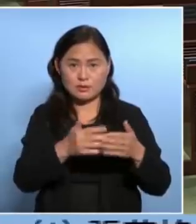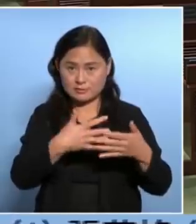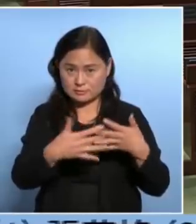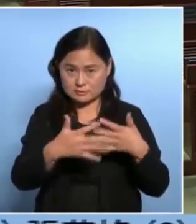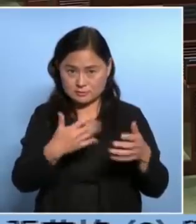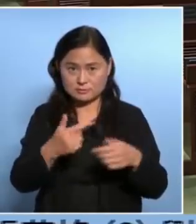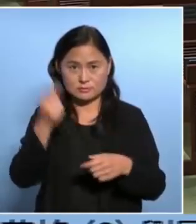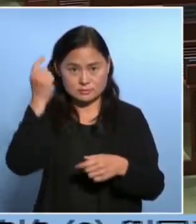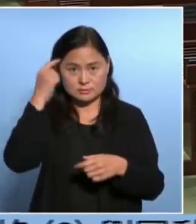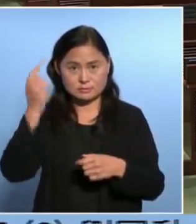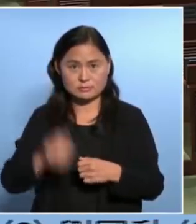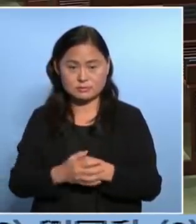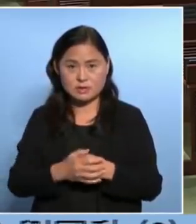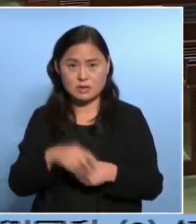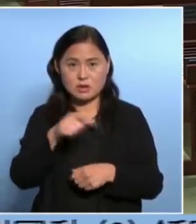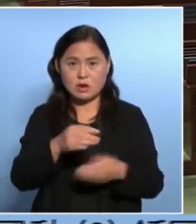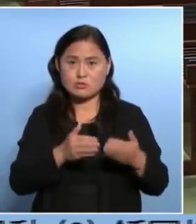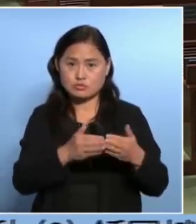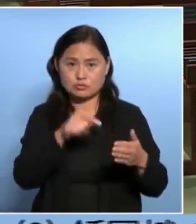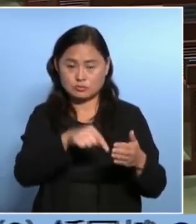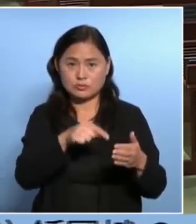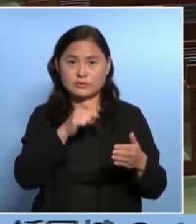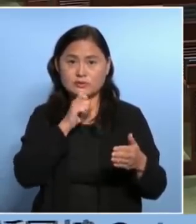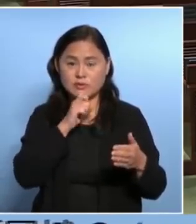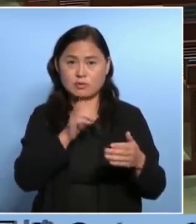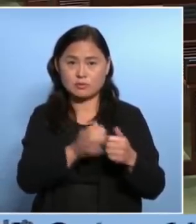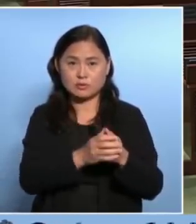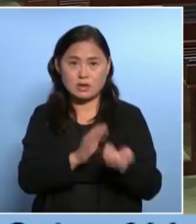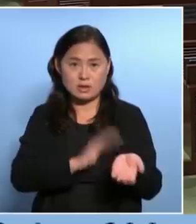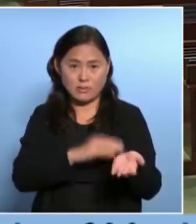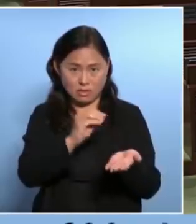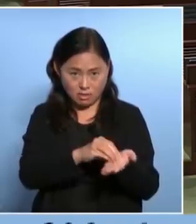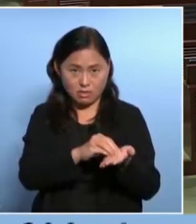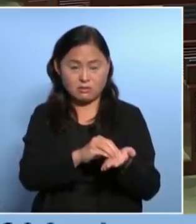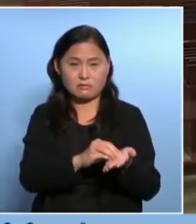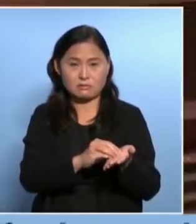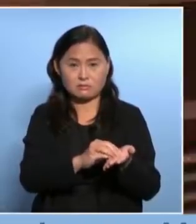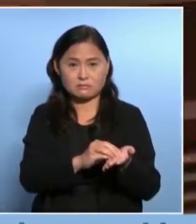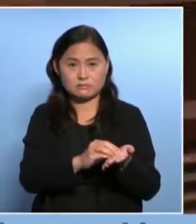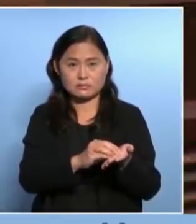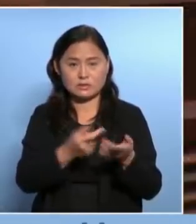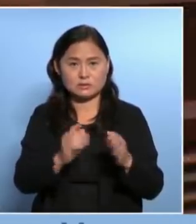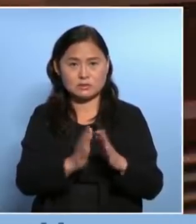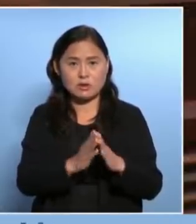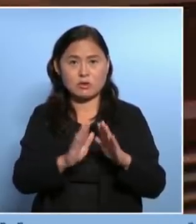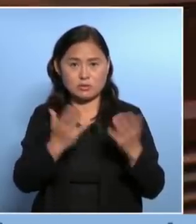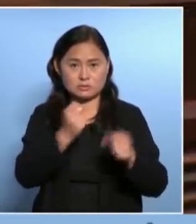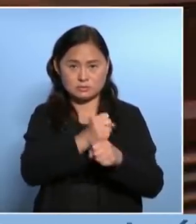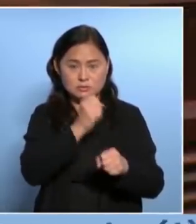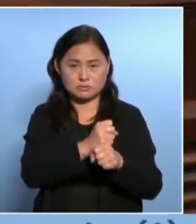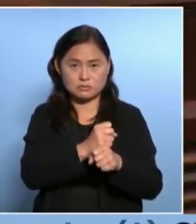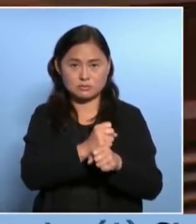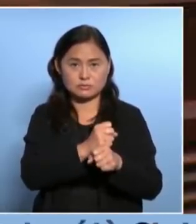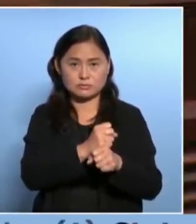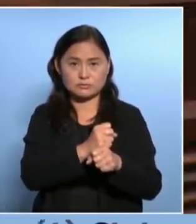們知道船上有一些確診的個案，我們已經是展開我們的工作。當